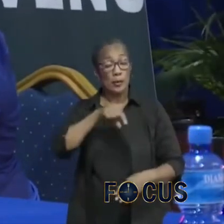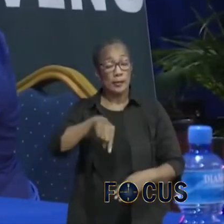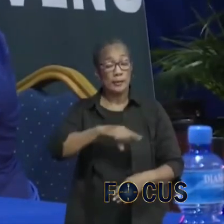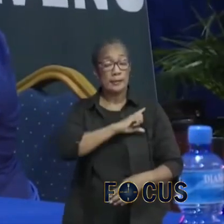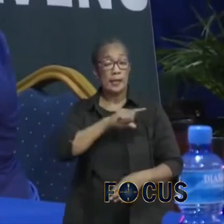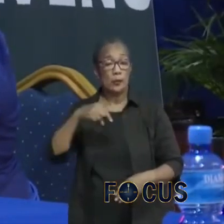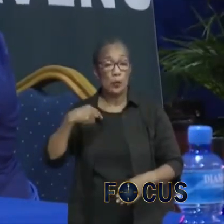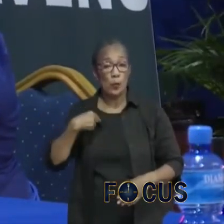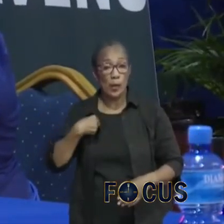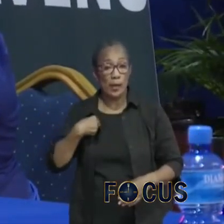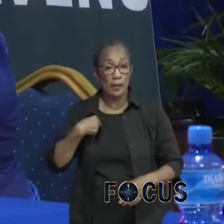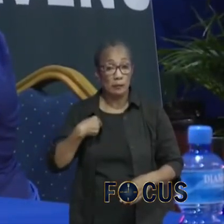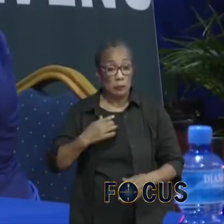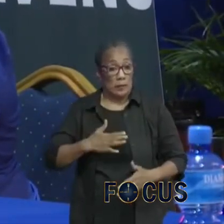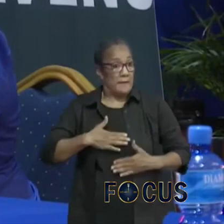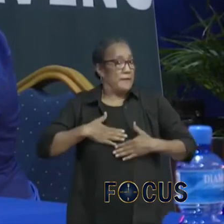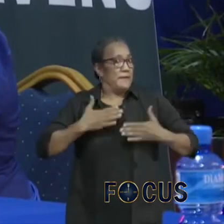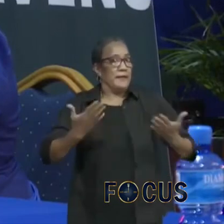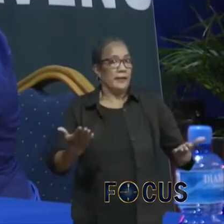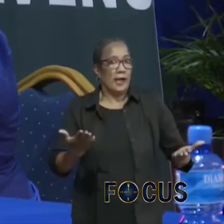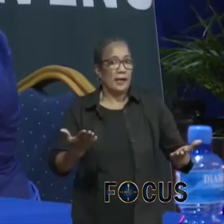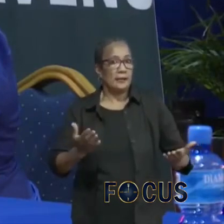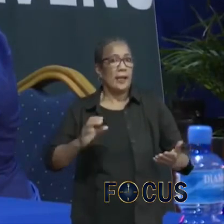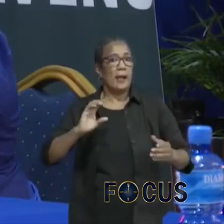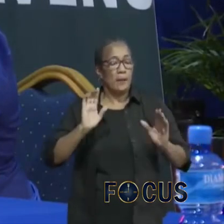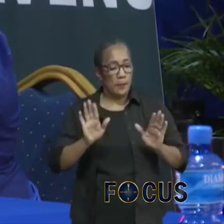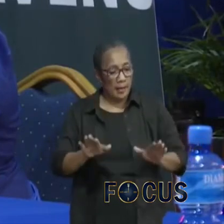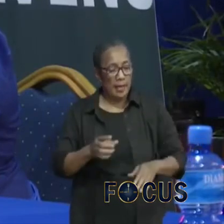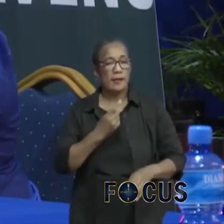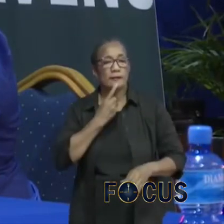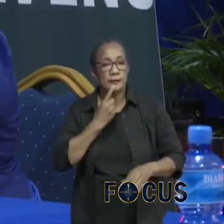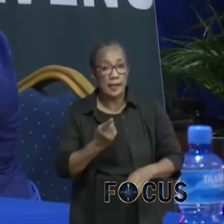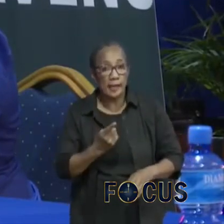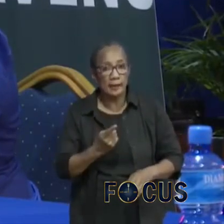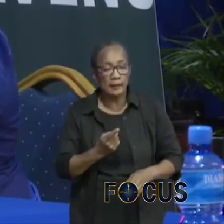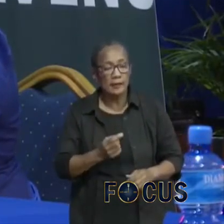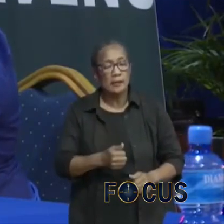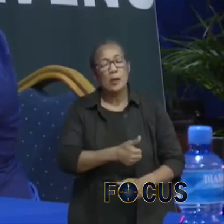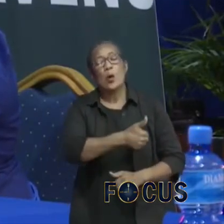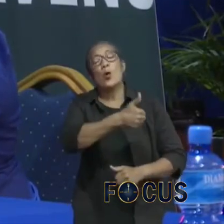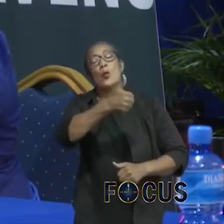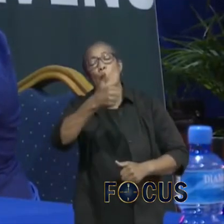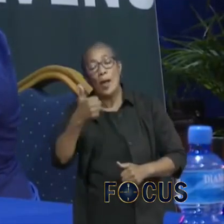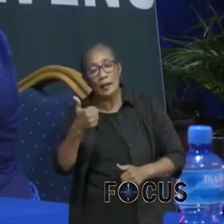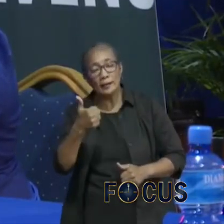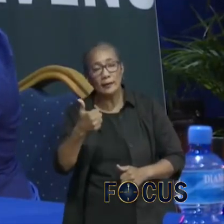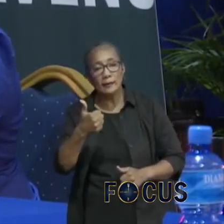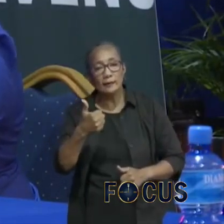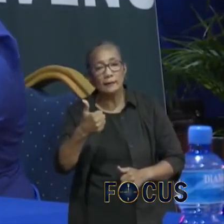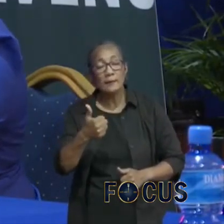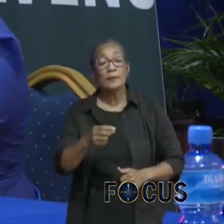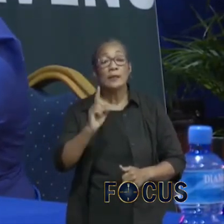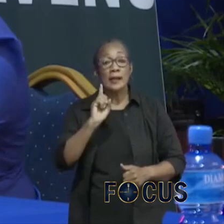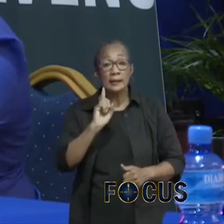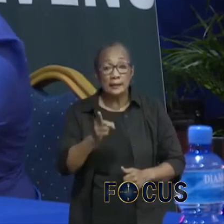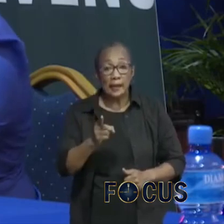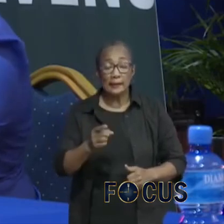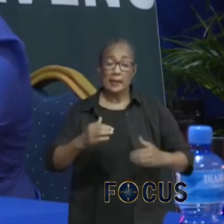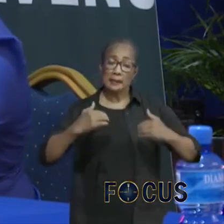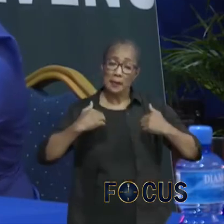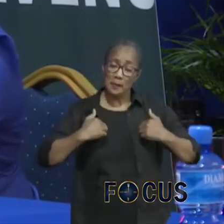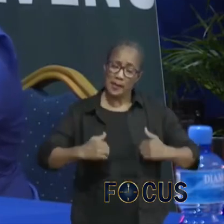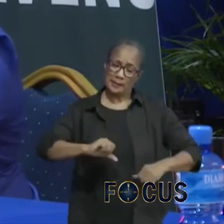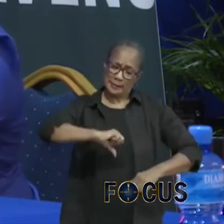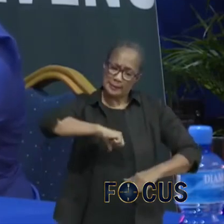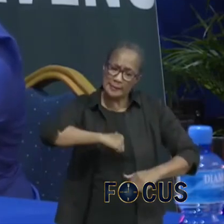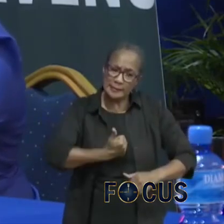wij aangenaam verrast en ik blijf het benadrukken, ik stel het zeer op prijs dat de burgerij zelf